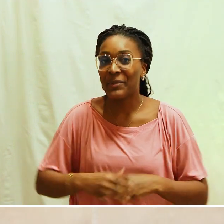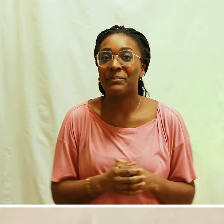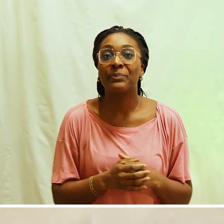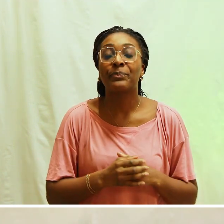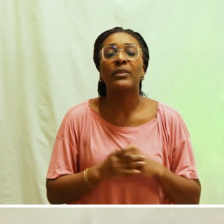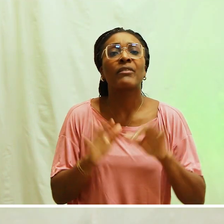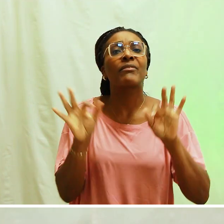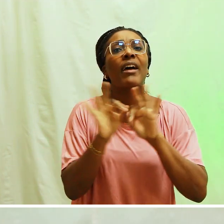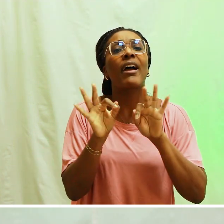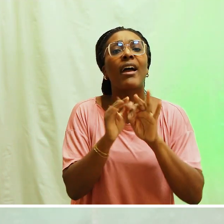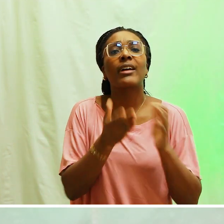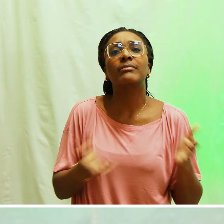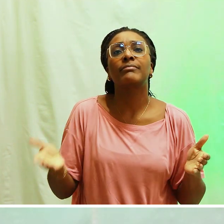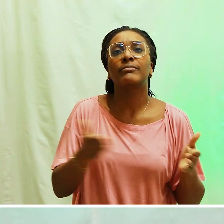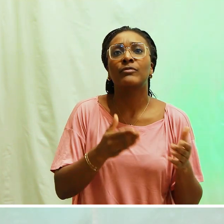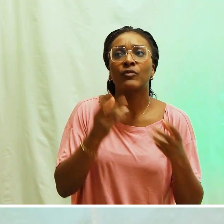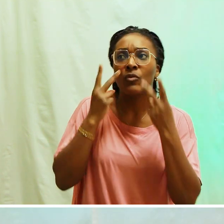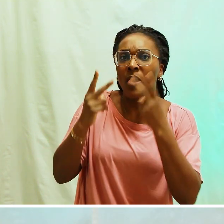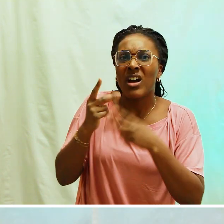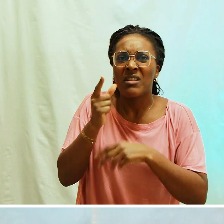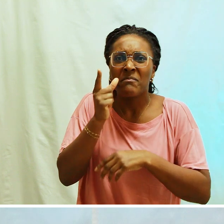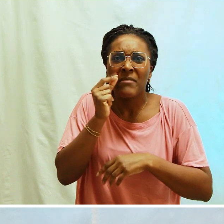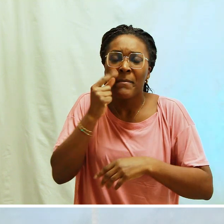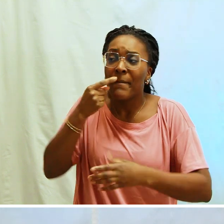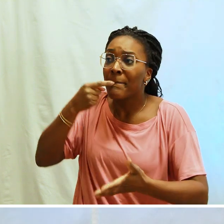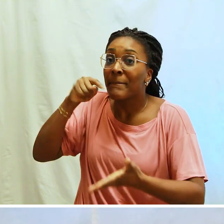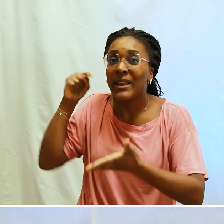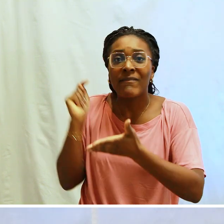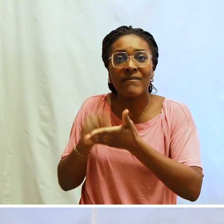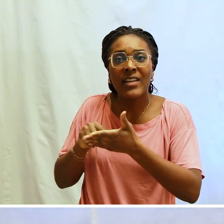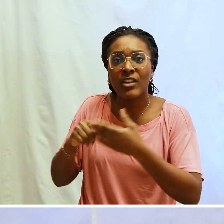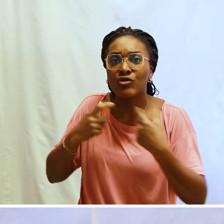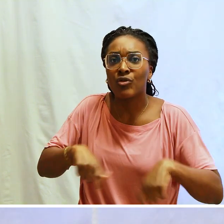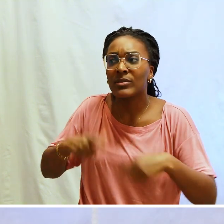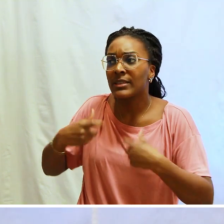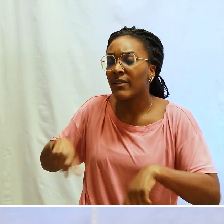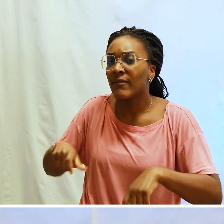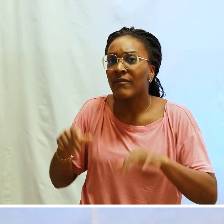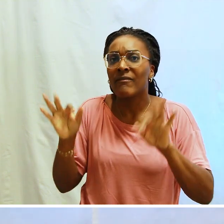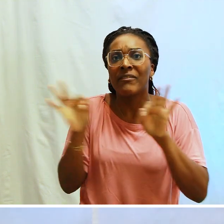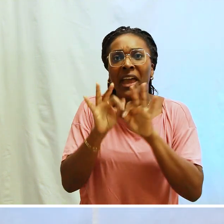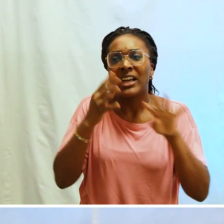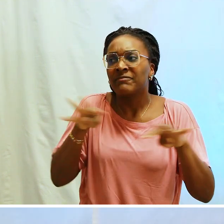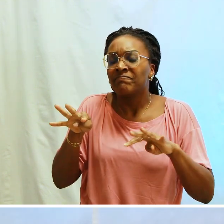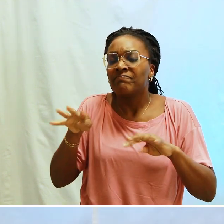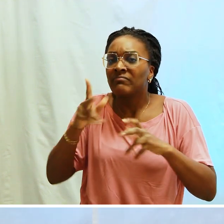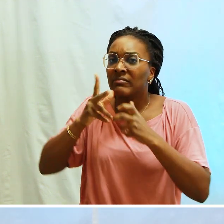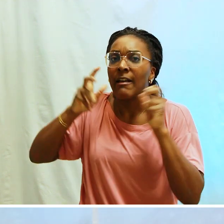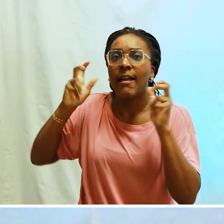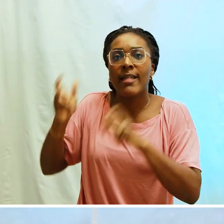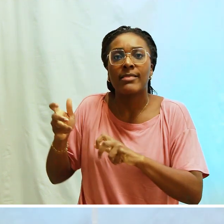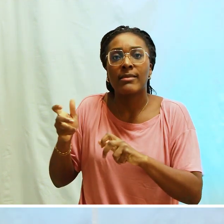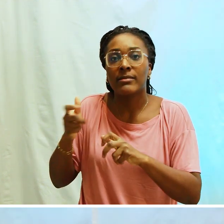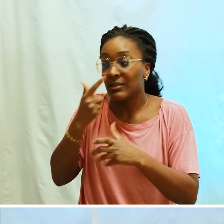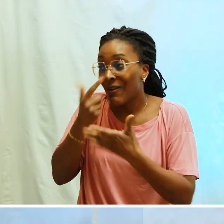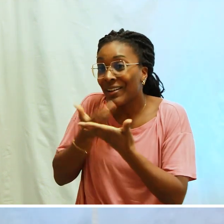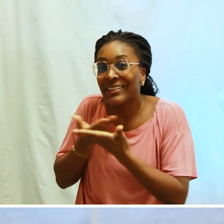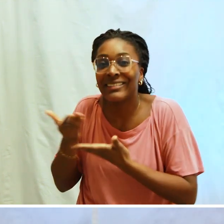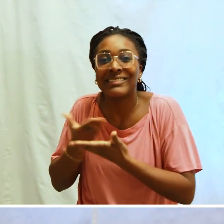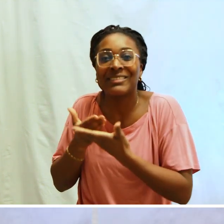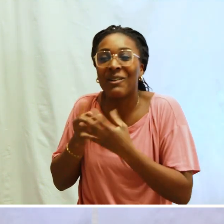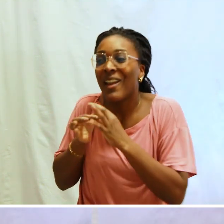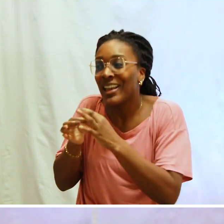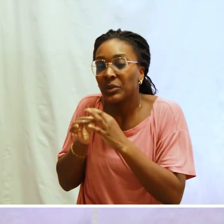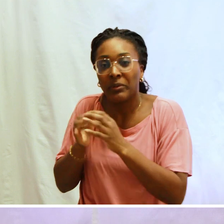Ses frères virent que leur père l'aimait plus que tous. Ils le prirent en haine. Ils ne pouvaient lui parler avec amitié.